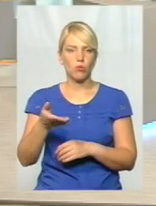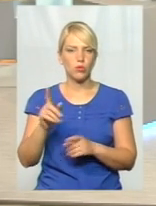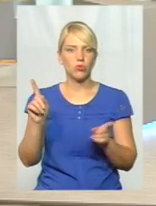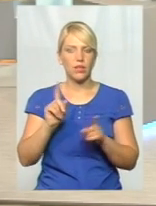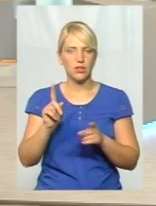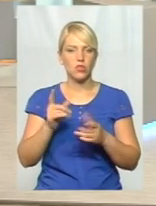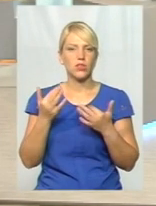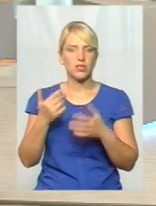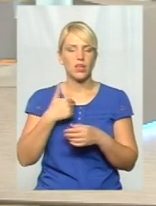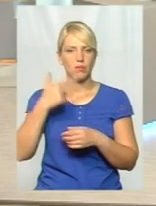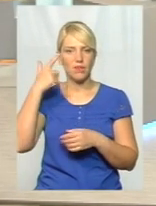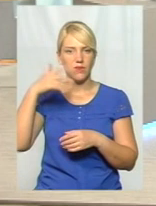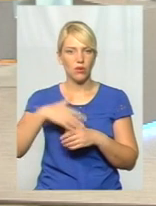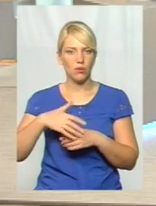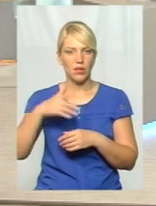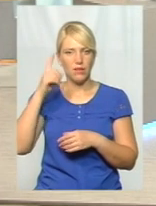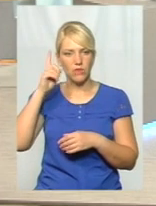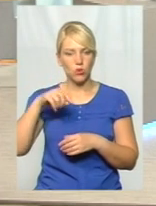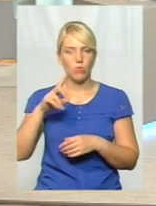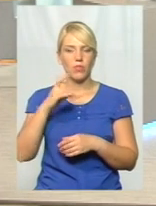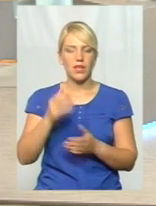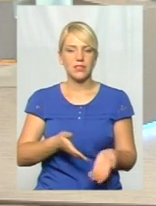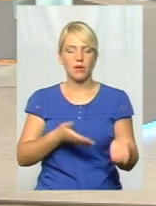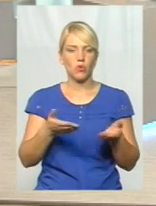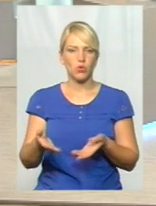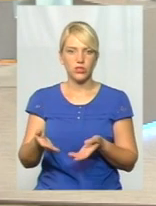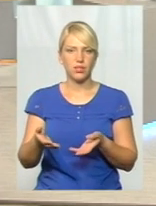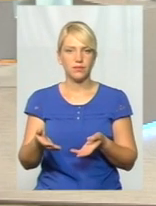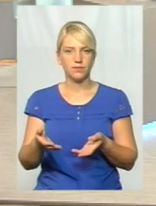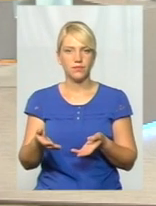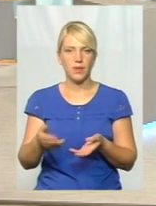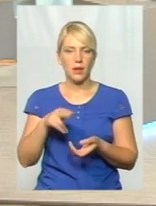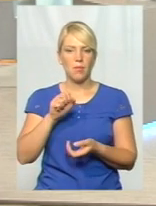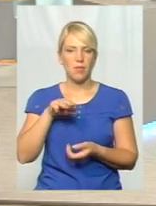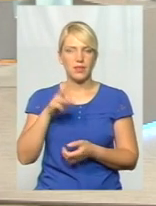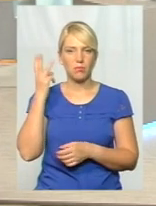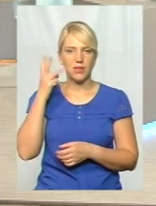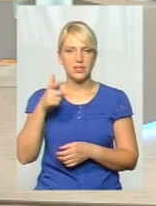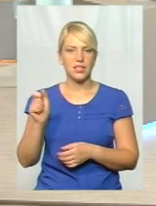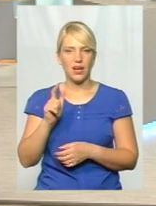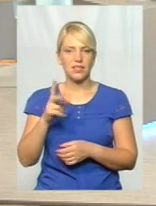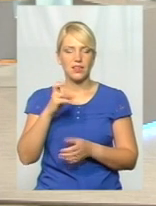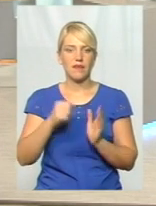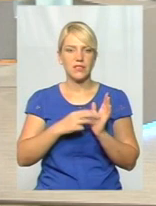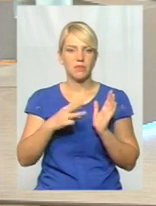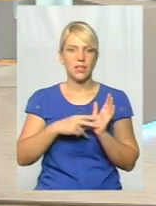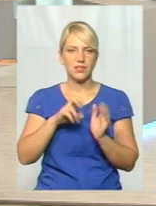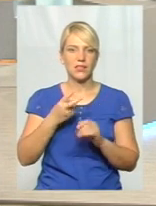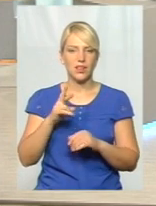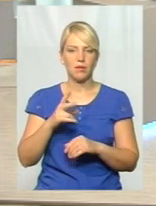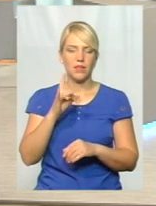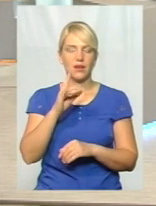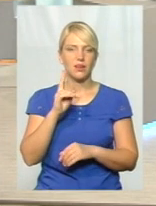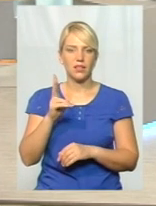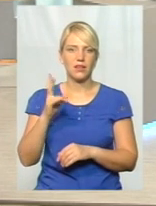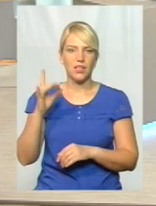наскільки нам відомо, є запрошення ПАТ «Хмельницькгаз» на 18 липня, НКРЄ